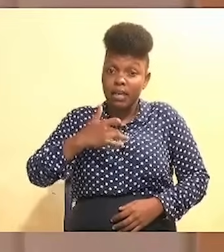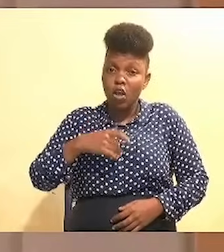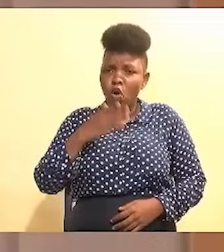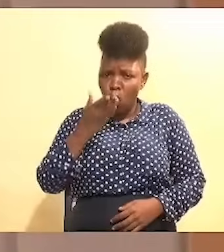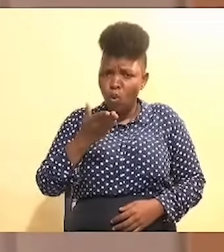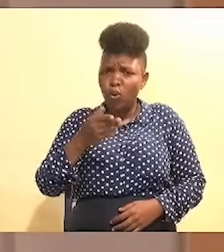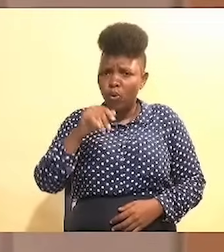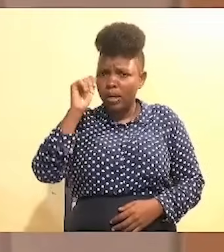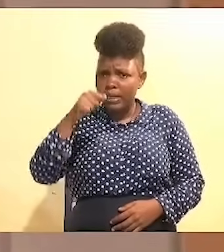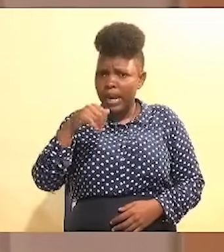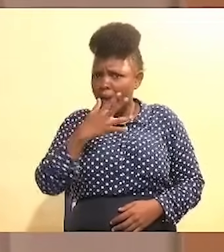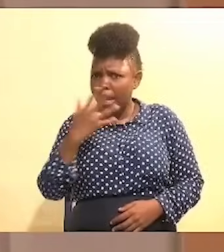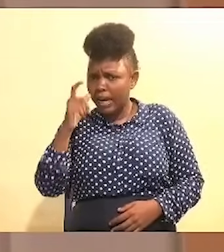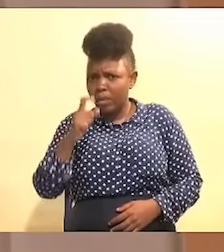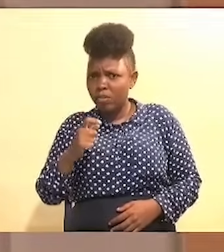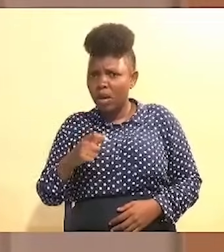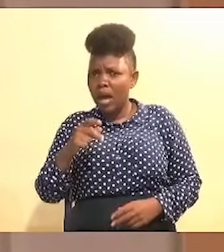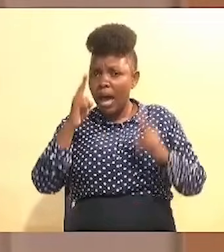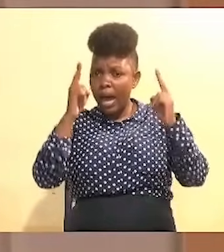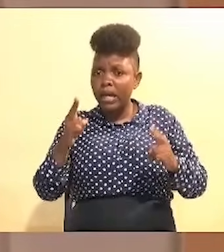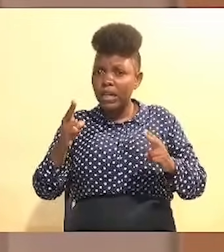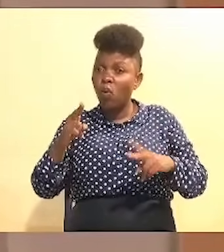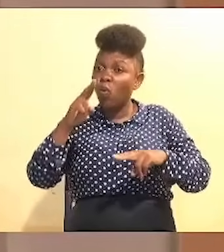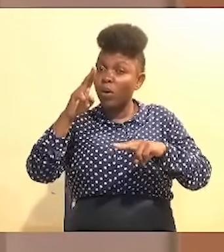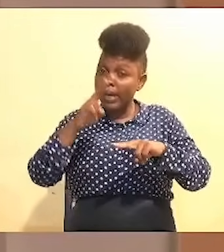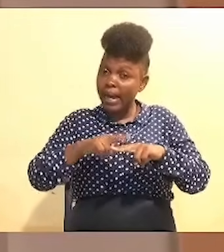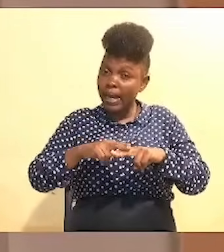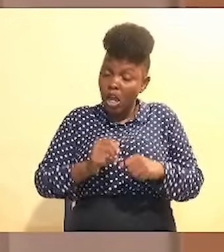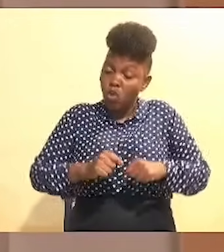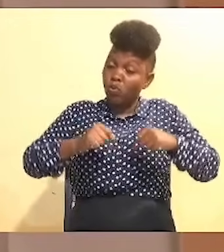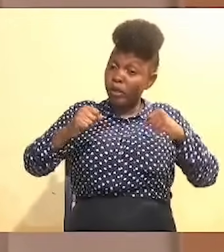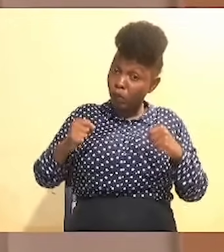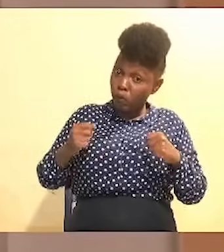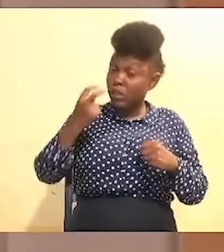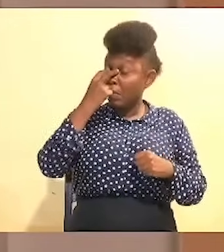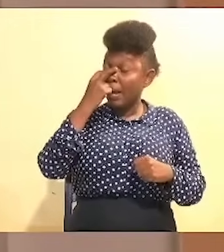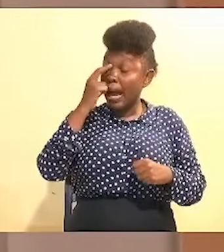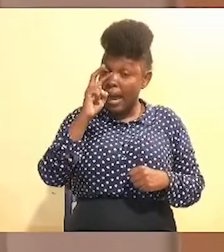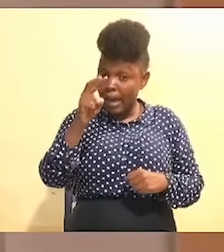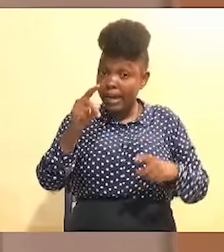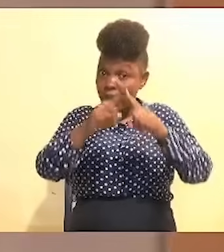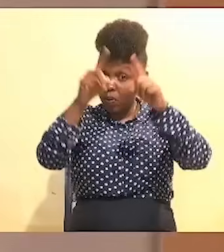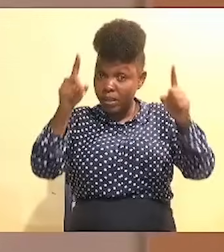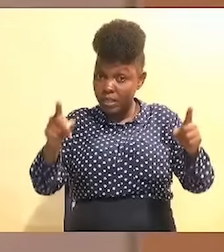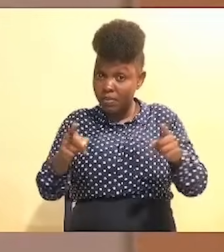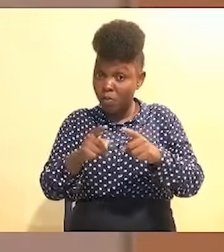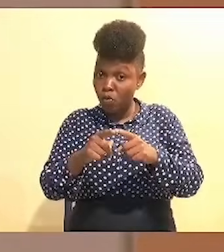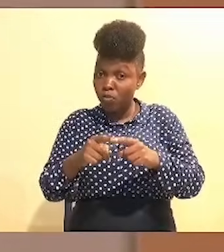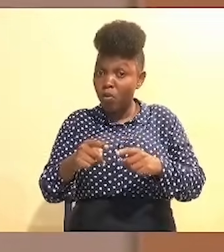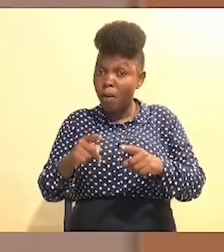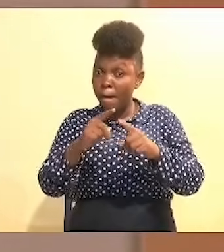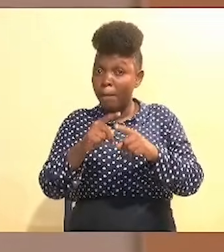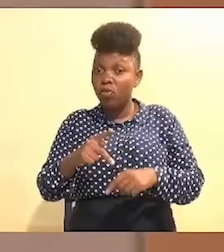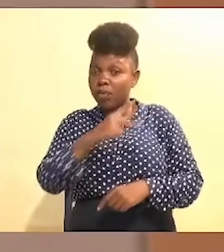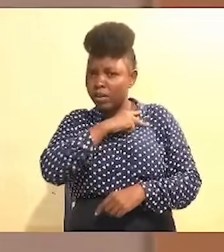Huyu ndiye aina ya mtu ambaye hata kama umekaa na yeye kwenye coach, mnaangalia movie ya Kristo,